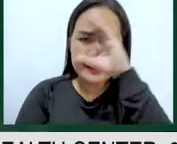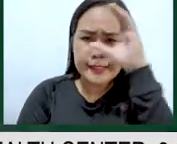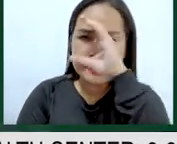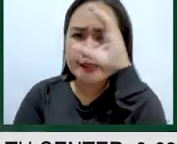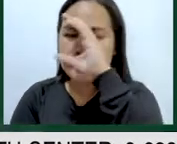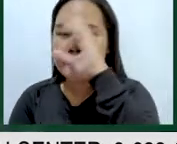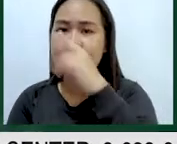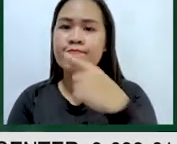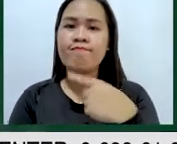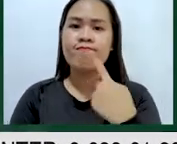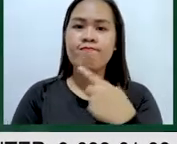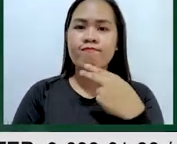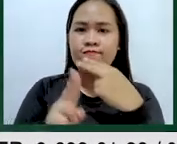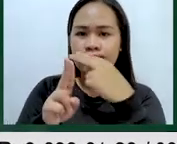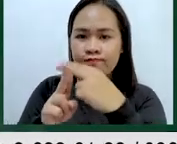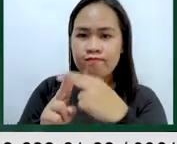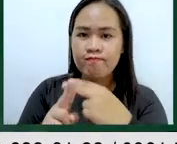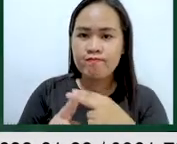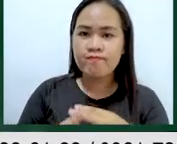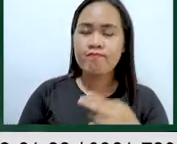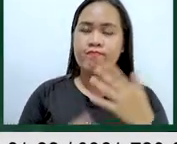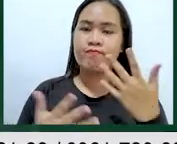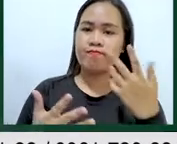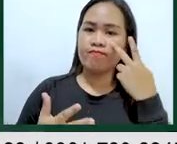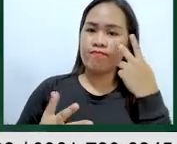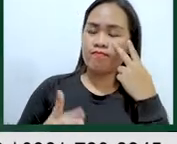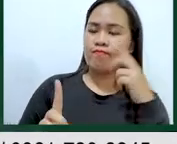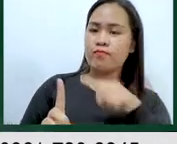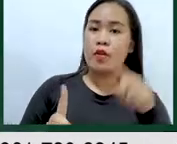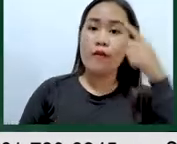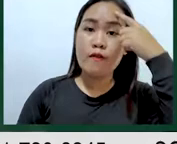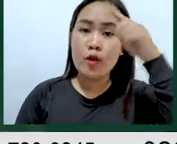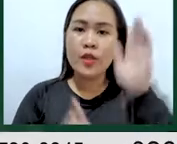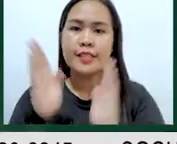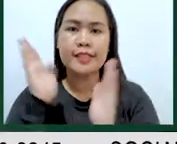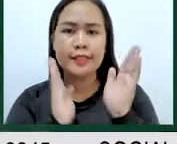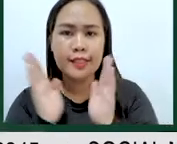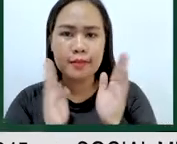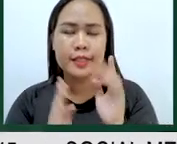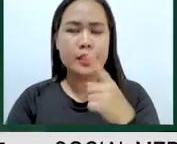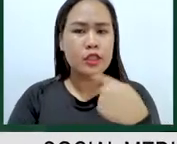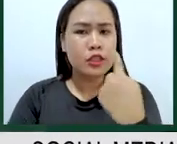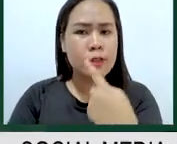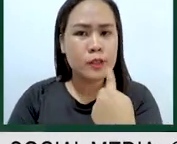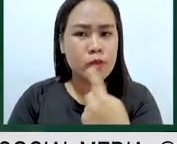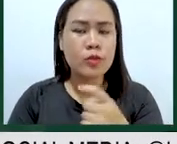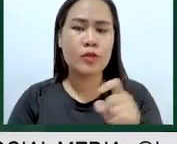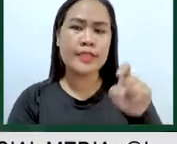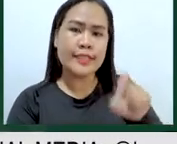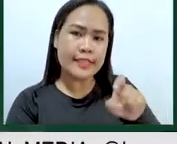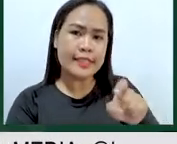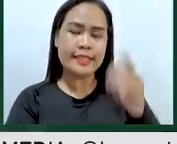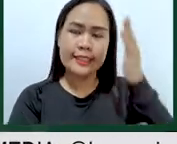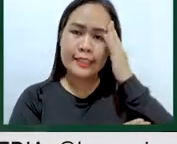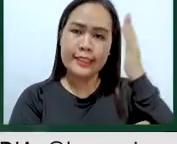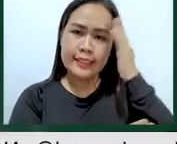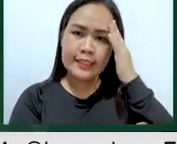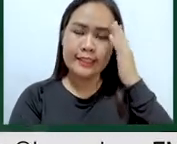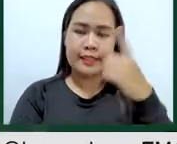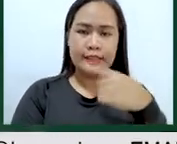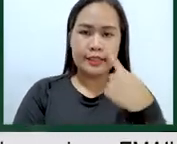way, yung mga services na ihahatid ng maigi, yung mga talaga nangangailangan, matutukoy po